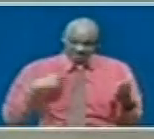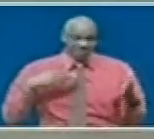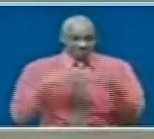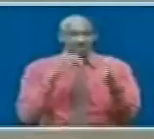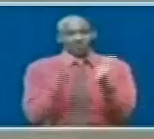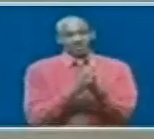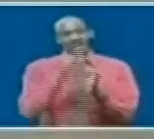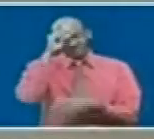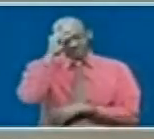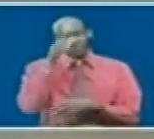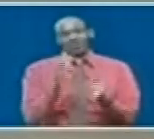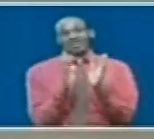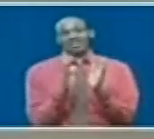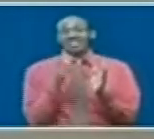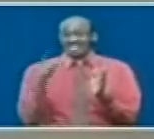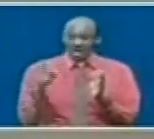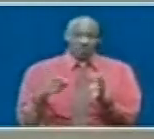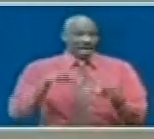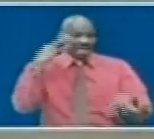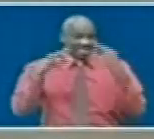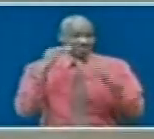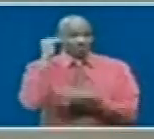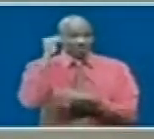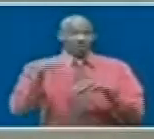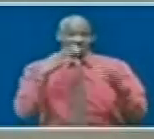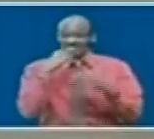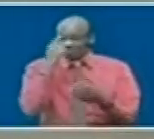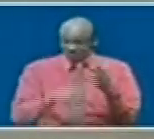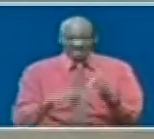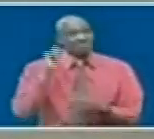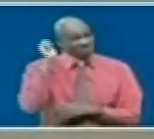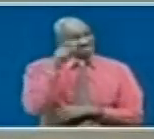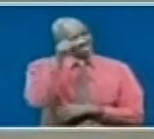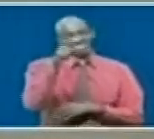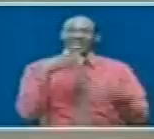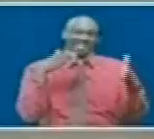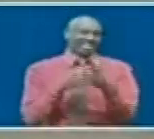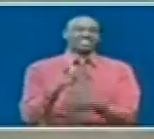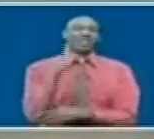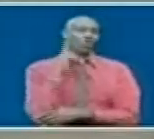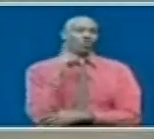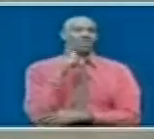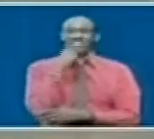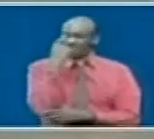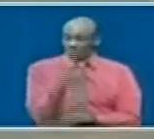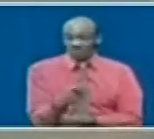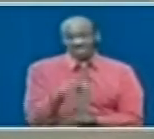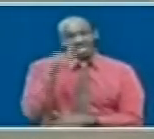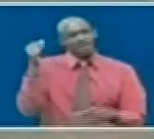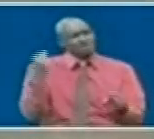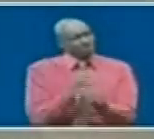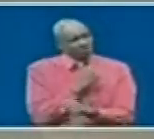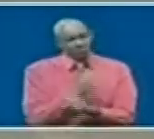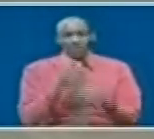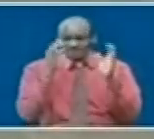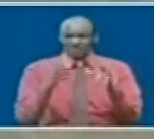hatua ya serikali. Wachanganuzi wa siasa wanadadisi kwamba hatua hiyo ya rais ni kinyume cha sheria, huku wakisema kwamba hakuna yeyote